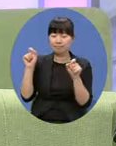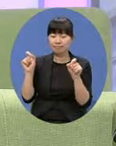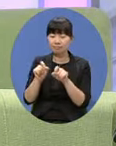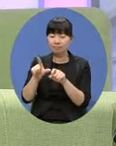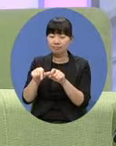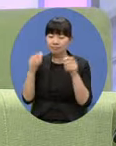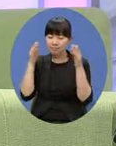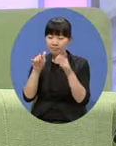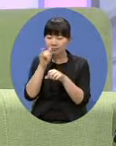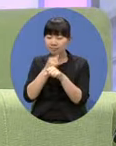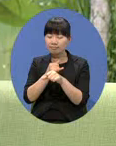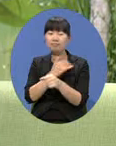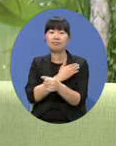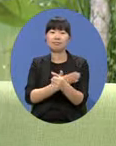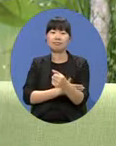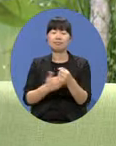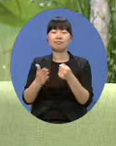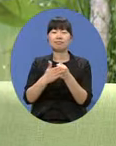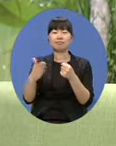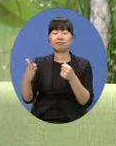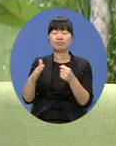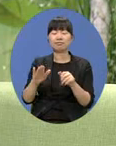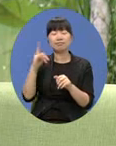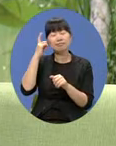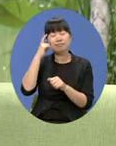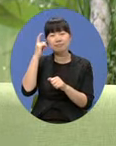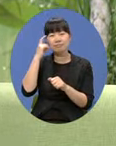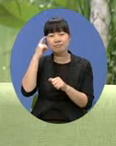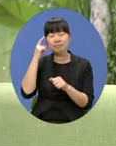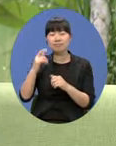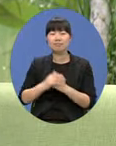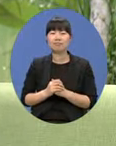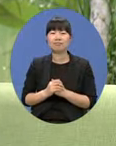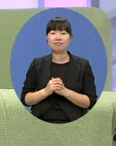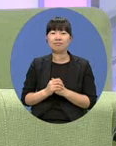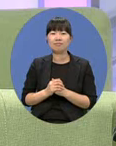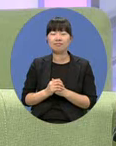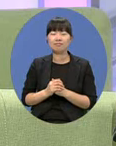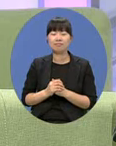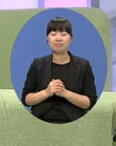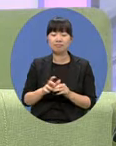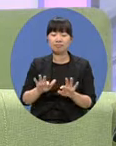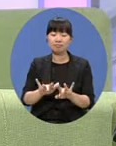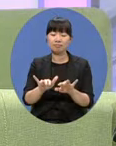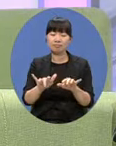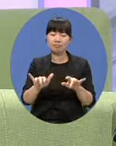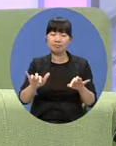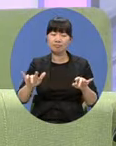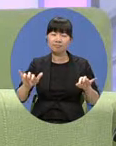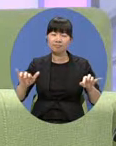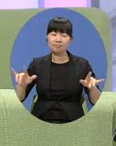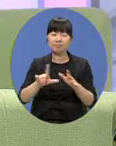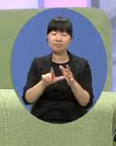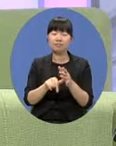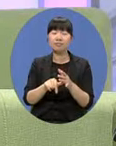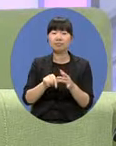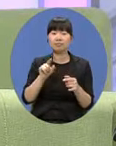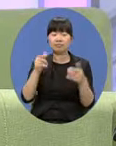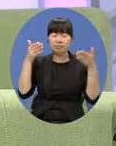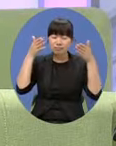네. 집중할 수 있는 그런 능력인 것 같은데 왜냐면은 무대에서 연주를 할 때 그 연주